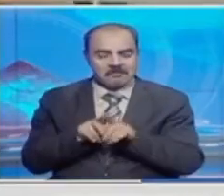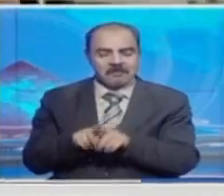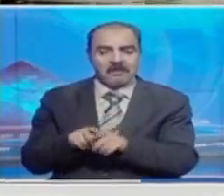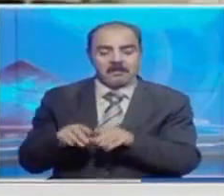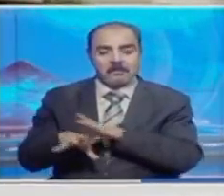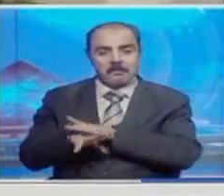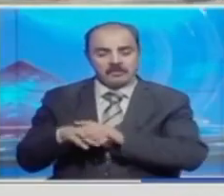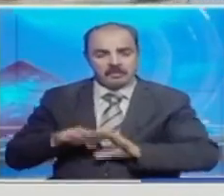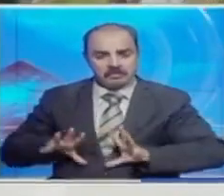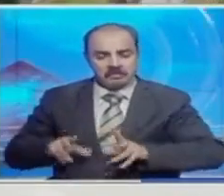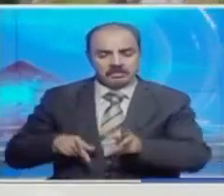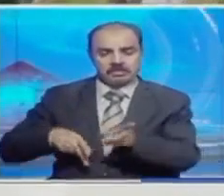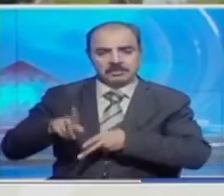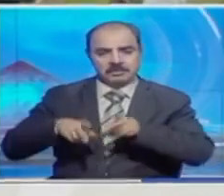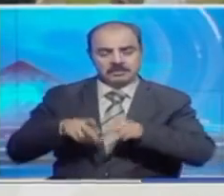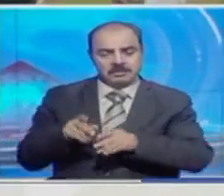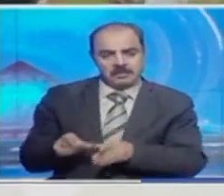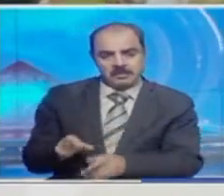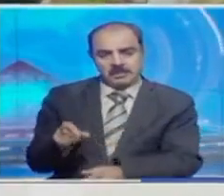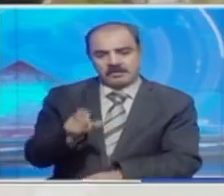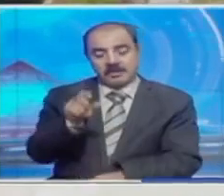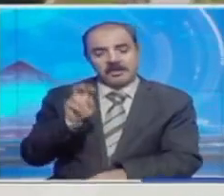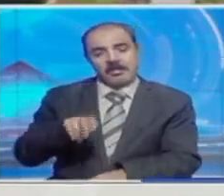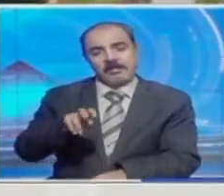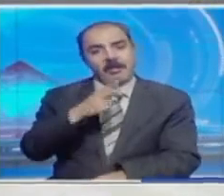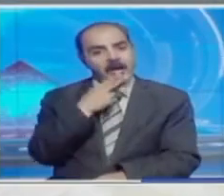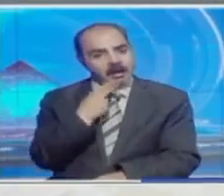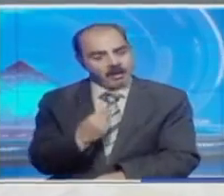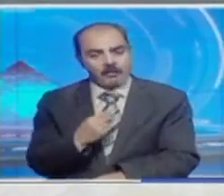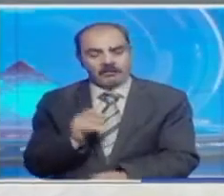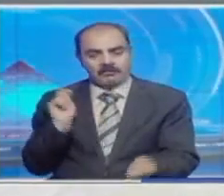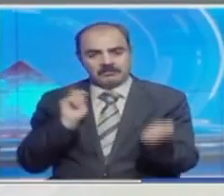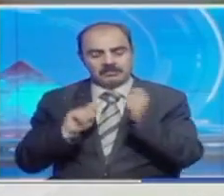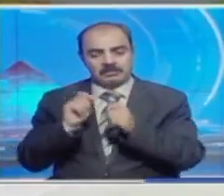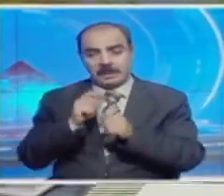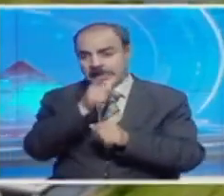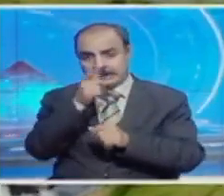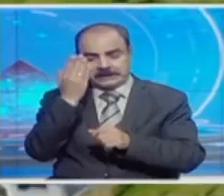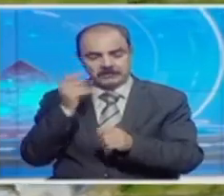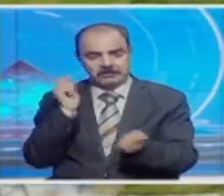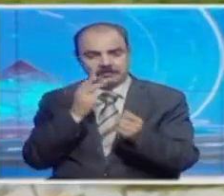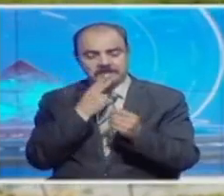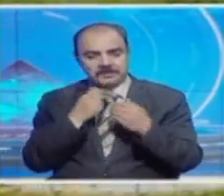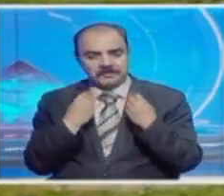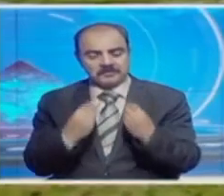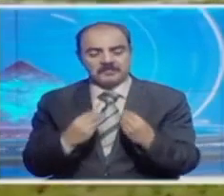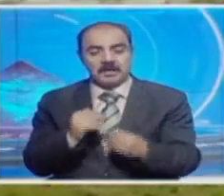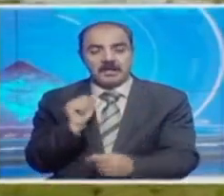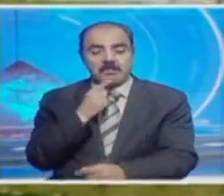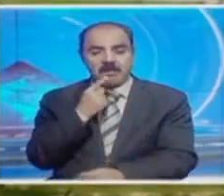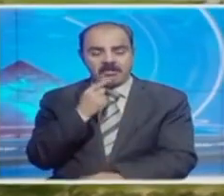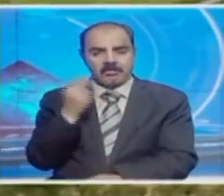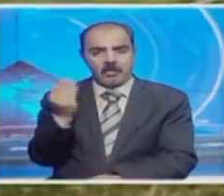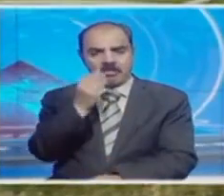المشروع تطوير طرق وإنشاء أرصفة ومتنزهات فضلا عن تجديد البنايات القائمة. الأسمرات وكورنيش